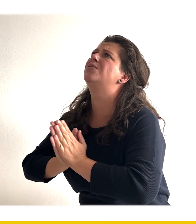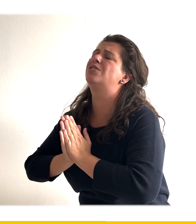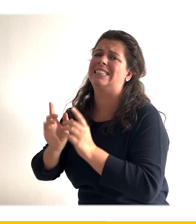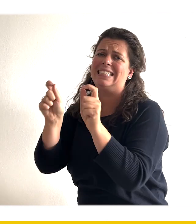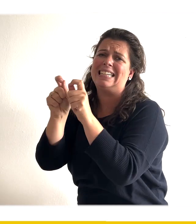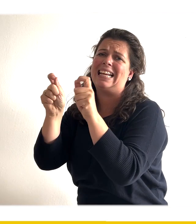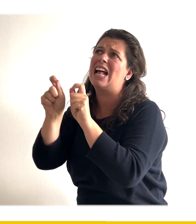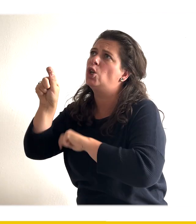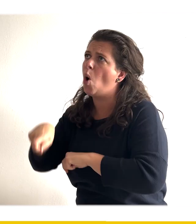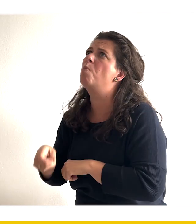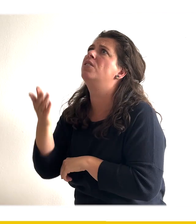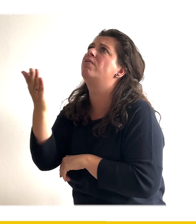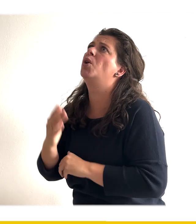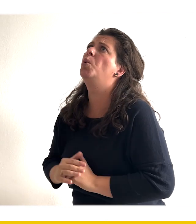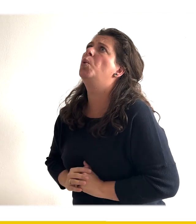u kopen?